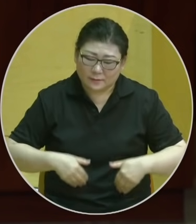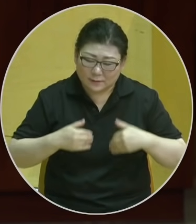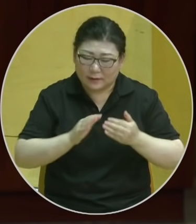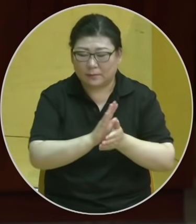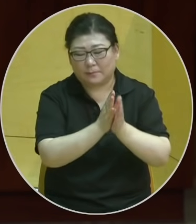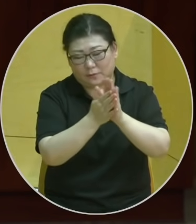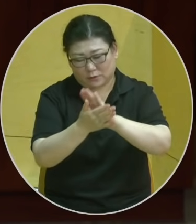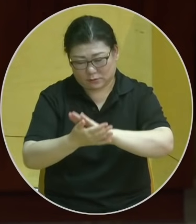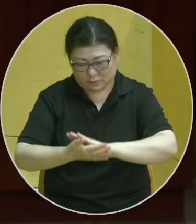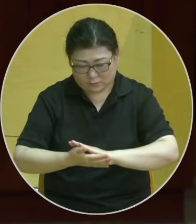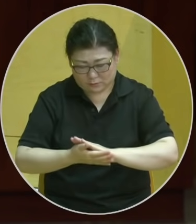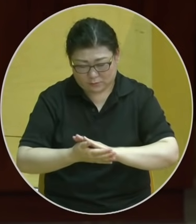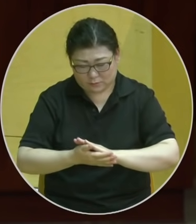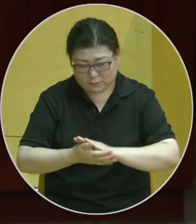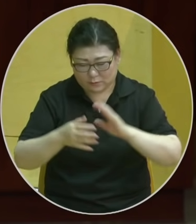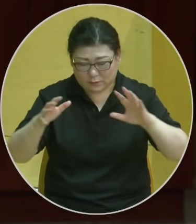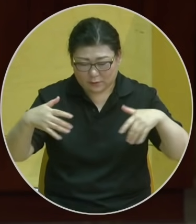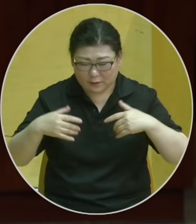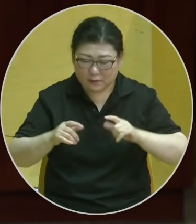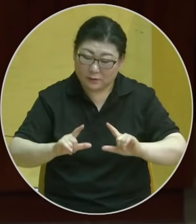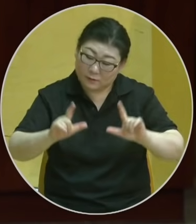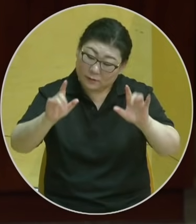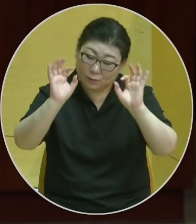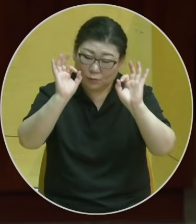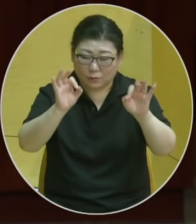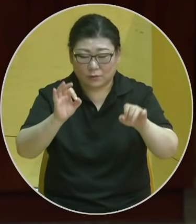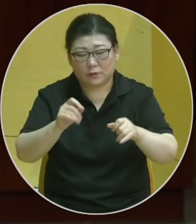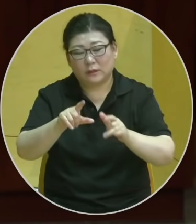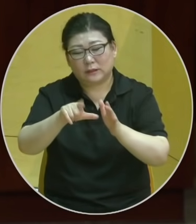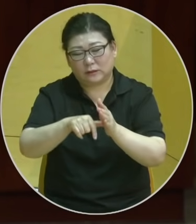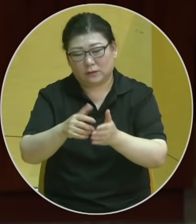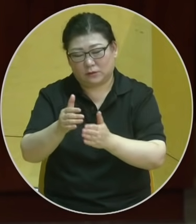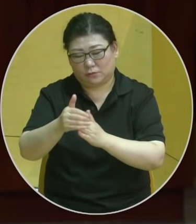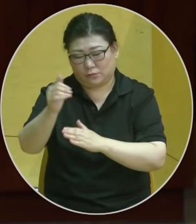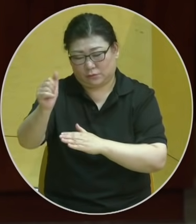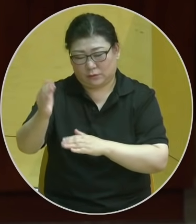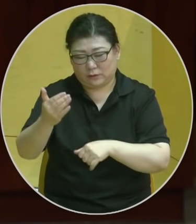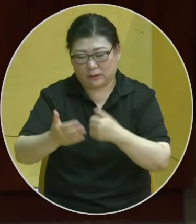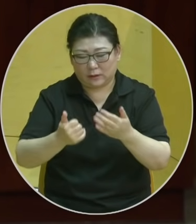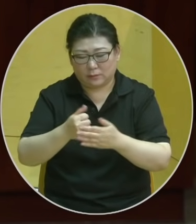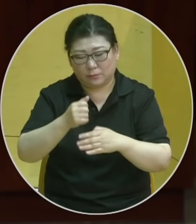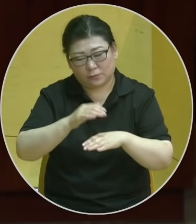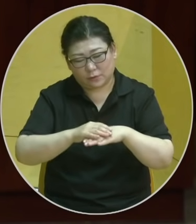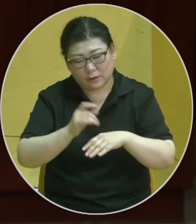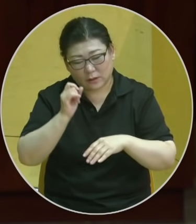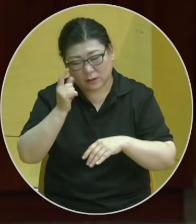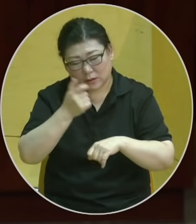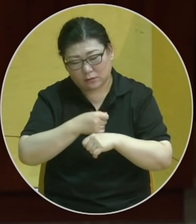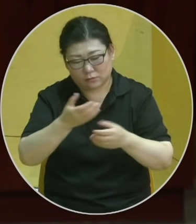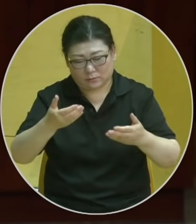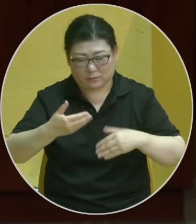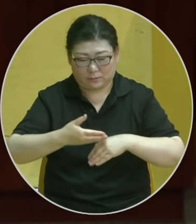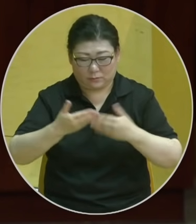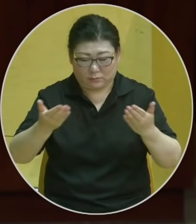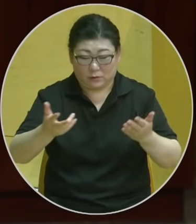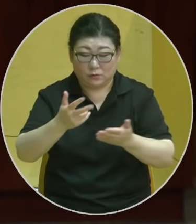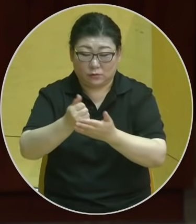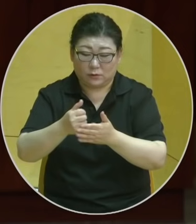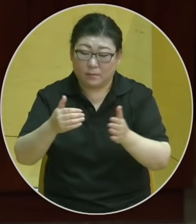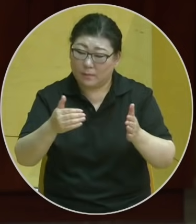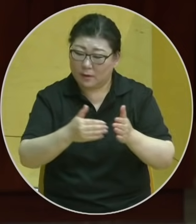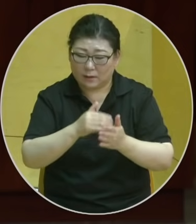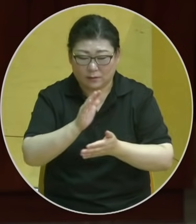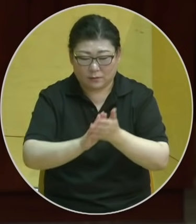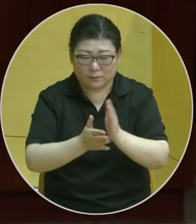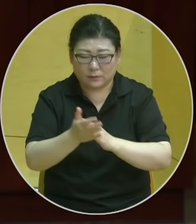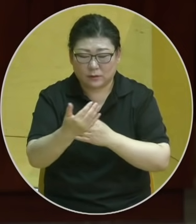보며 시간의 주인이신 하나님의 손길을 깨닫게 하심을 감사드립니다. 주님의 한량없는 은혜로